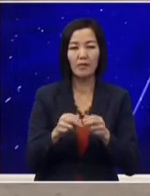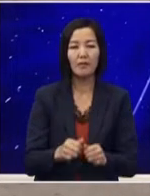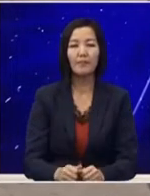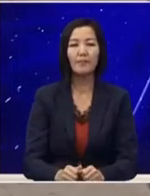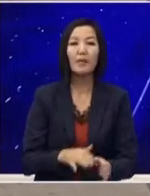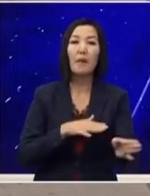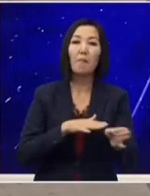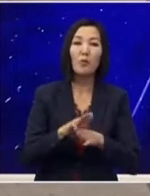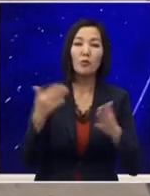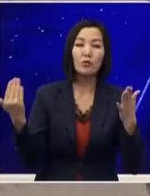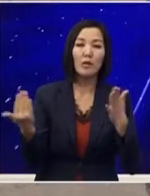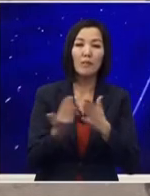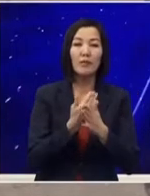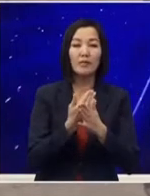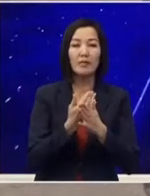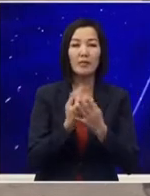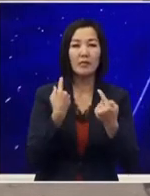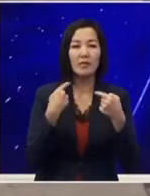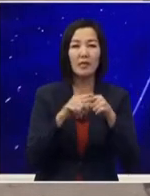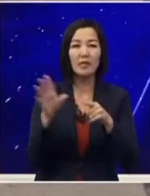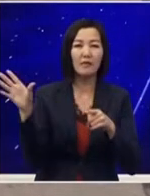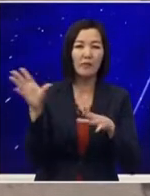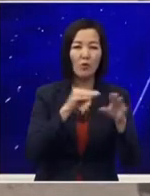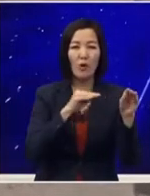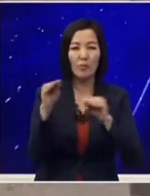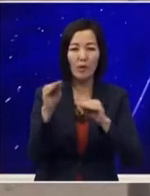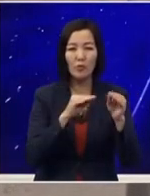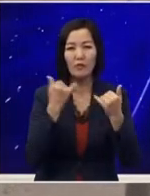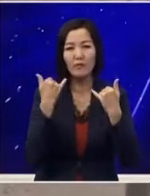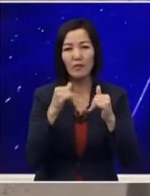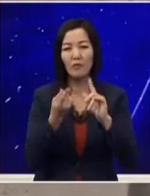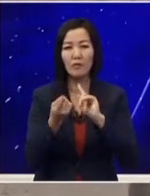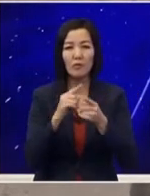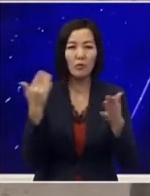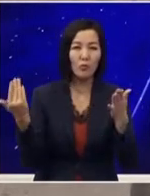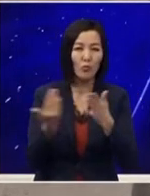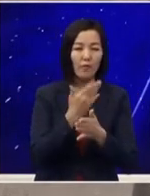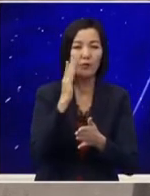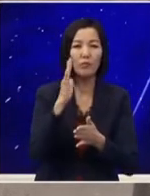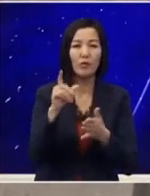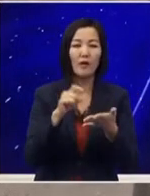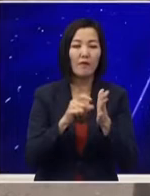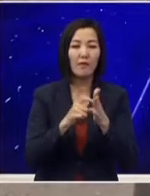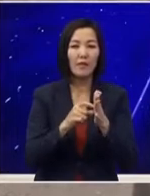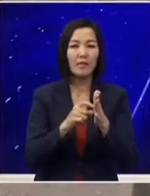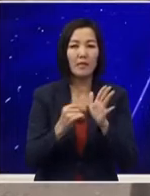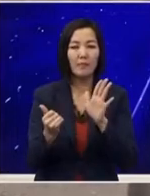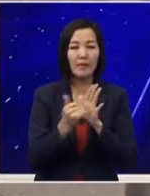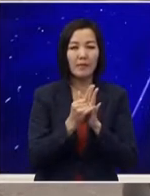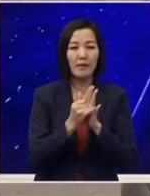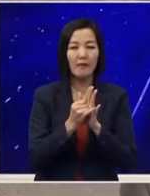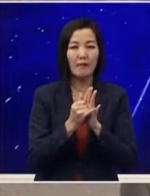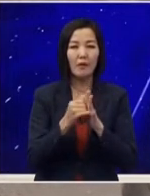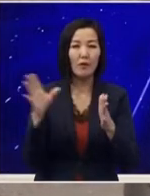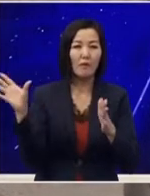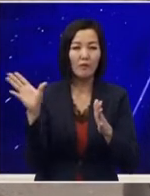Полностью будет обновлена материальная база. Все оборудование в столовой будет заменено на новые. А в классах поставим новые парты, доски и